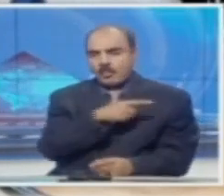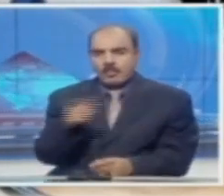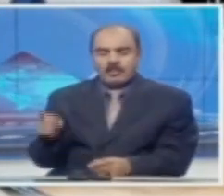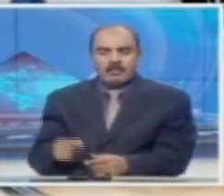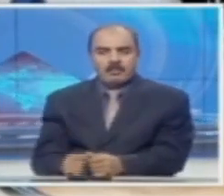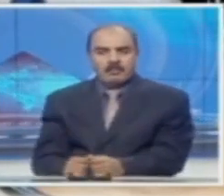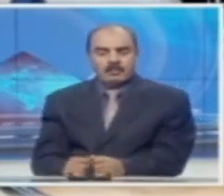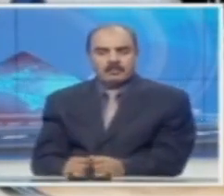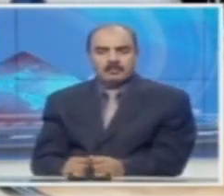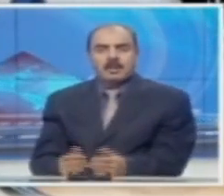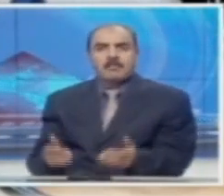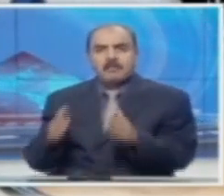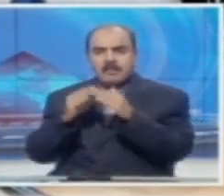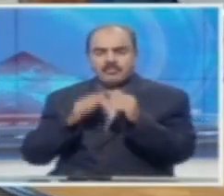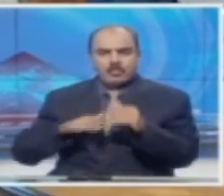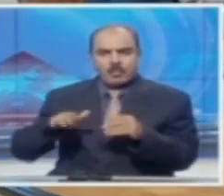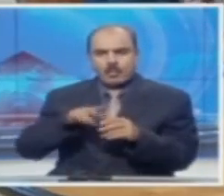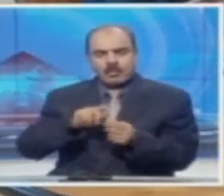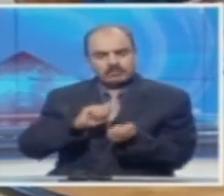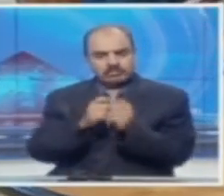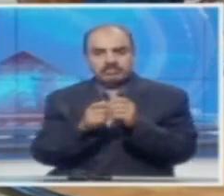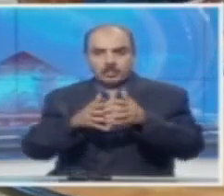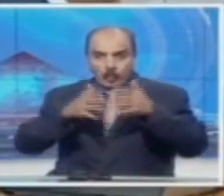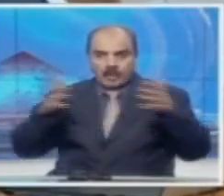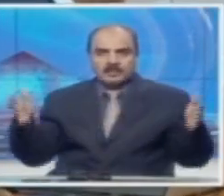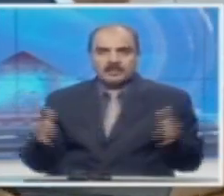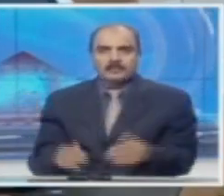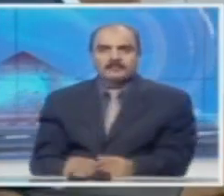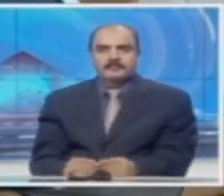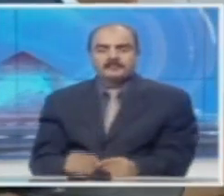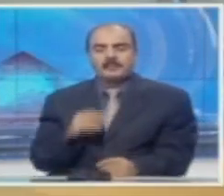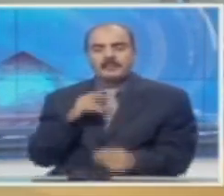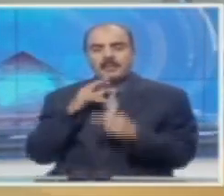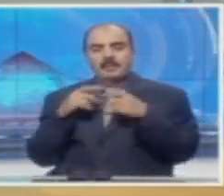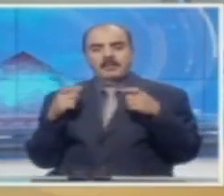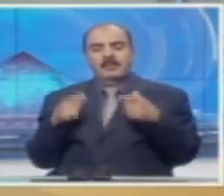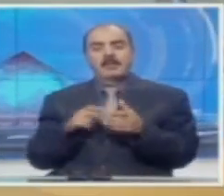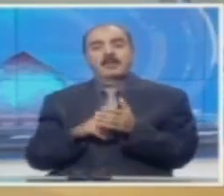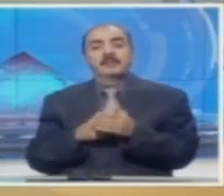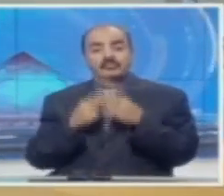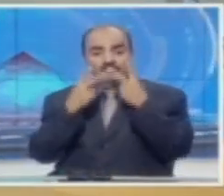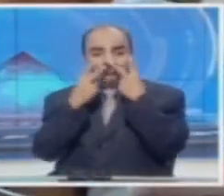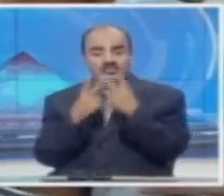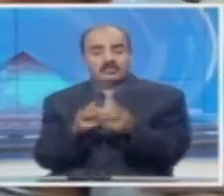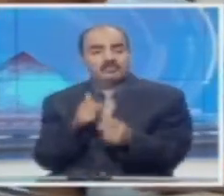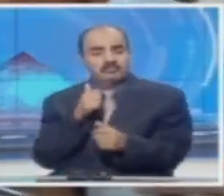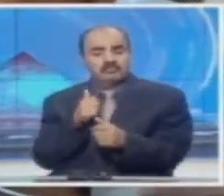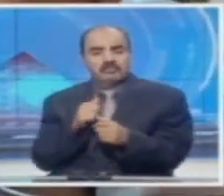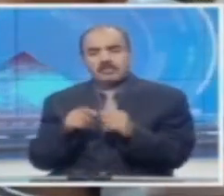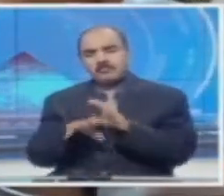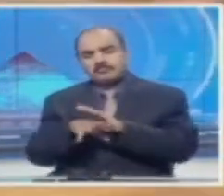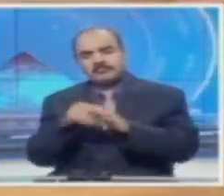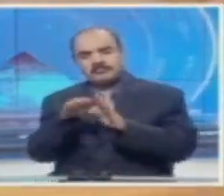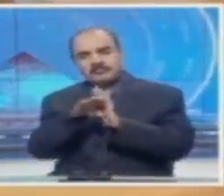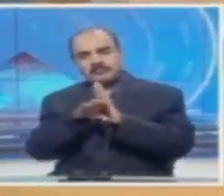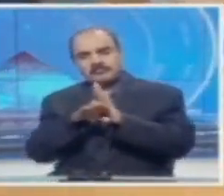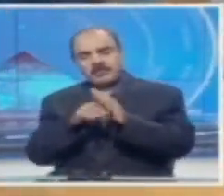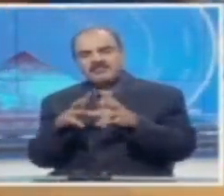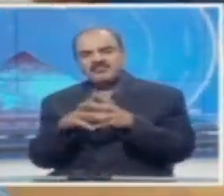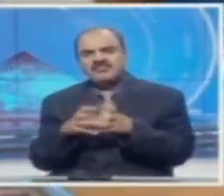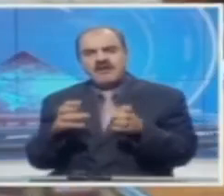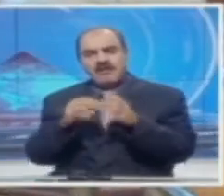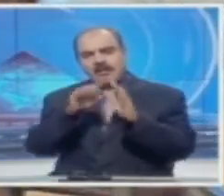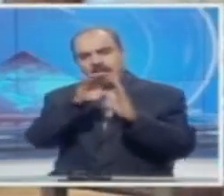الجغرافية الكلية للجمهورية. وأضاف المتحدث الرسمي أن الاجتماع شهد أيضا عرض الموقف التنفيذي لكل